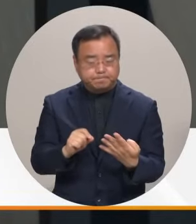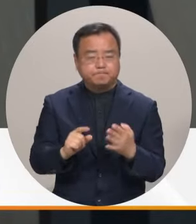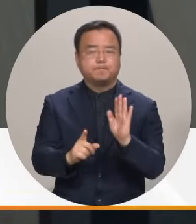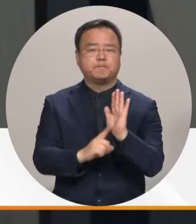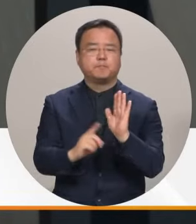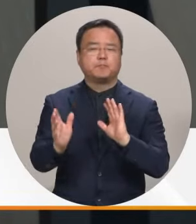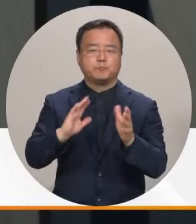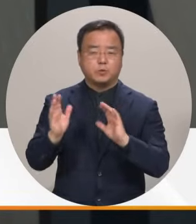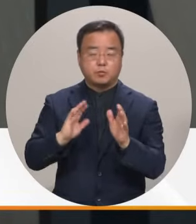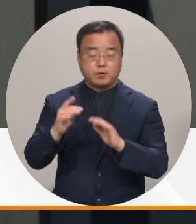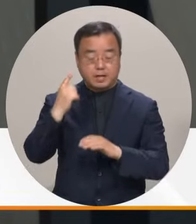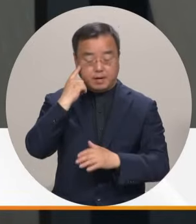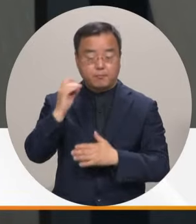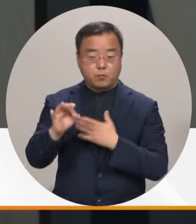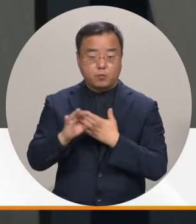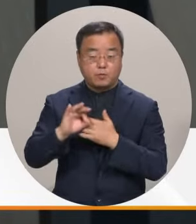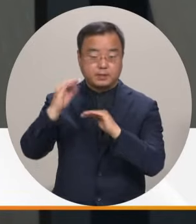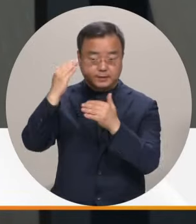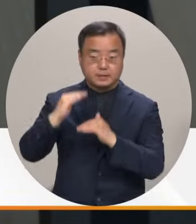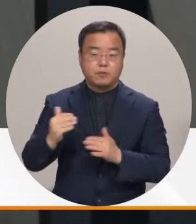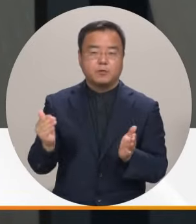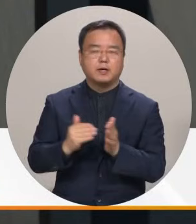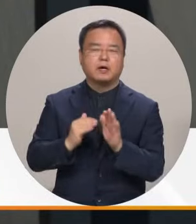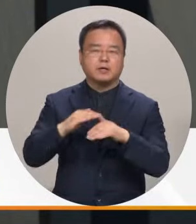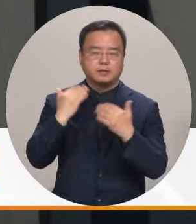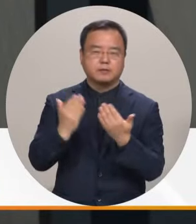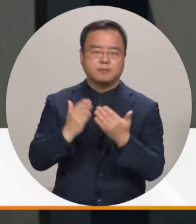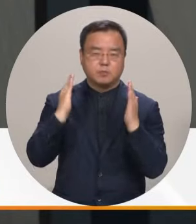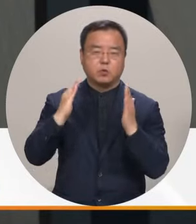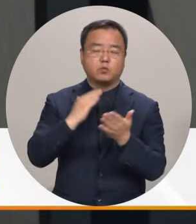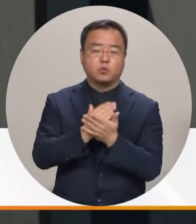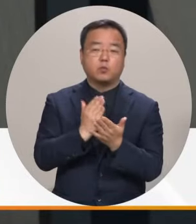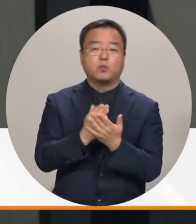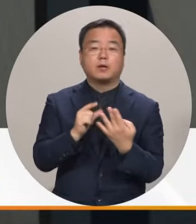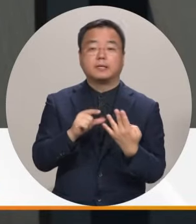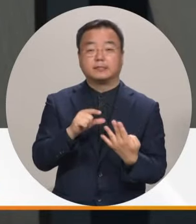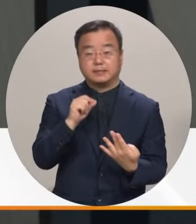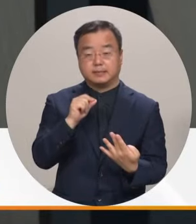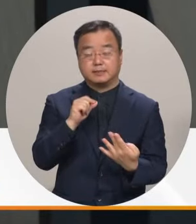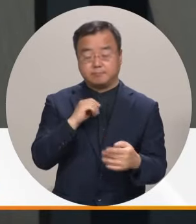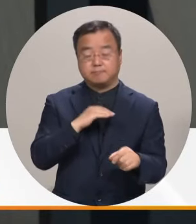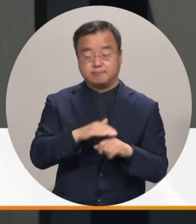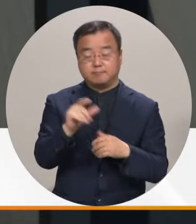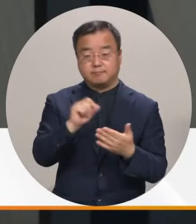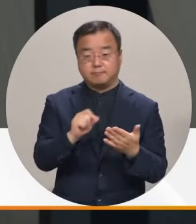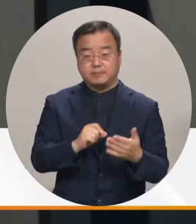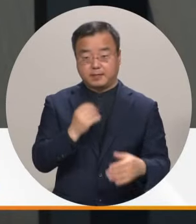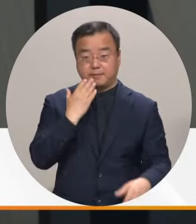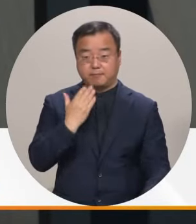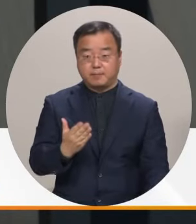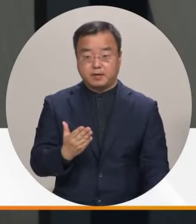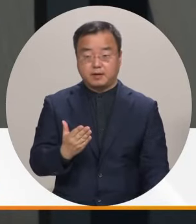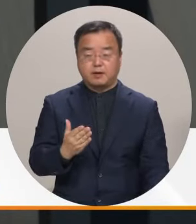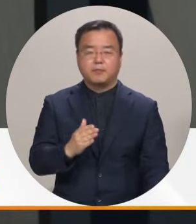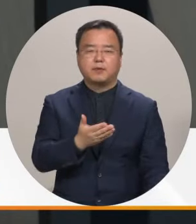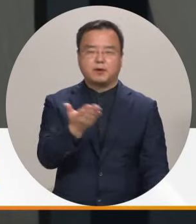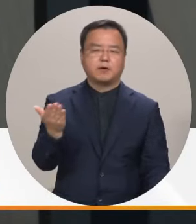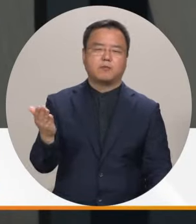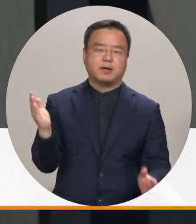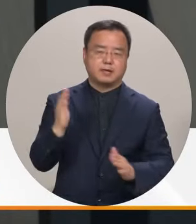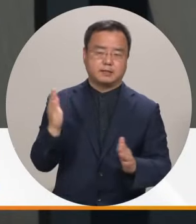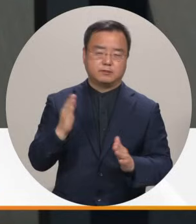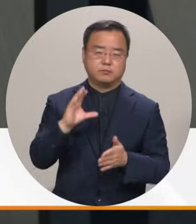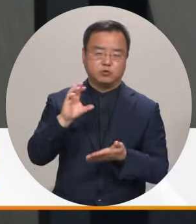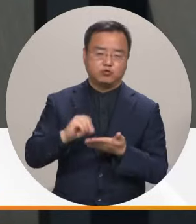토론을 하게 되면 그런 부분들이 다 교과서 세트로 예프 특기로 다 기록이 되는 부분들이기 때문에 우리 학생들이 그